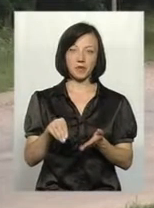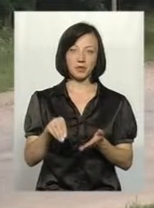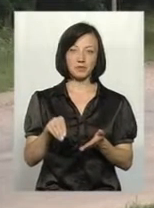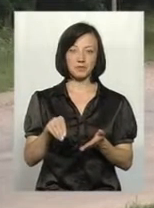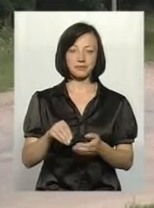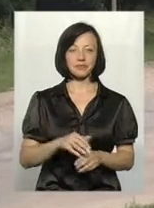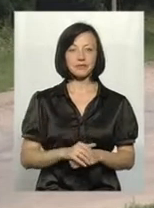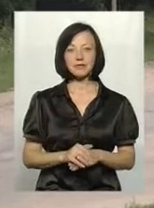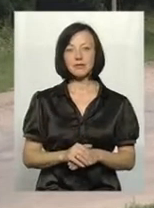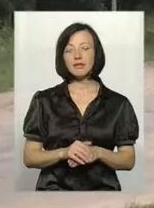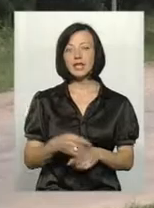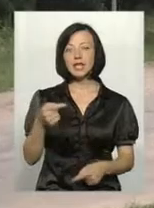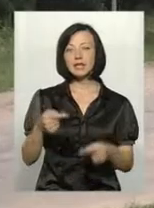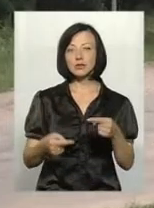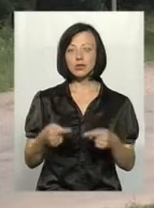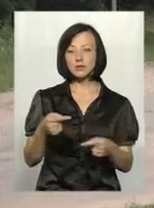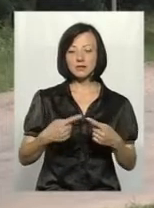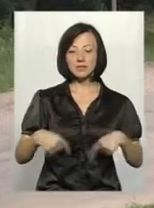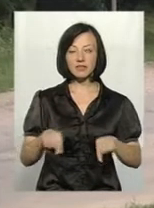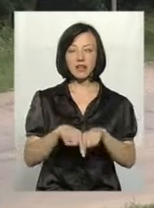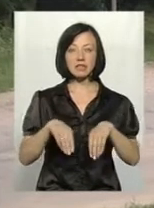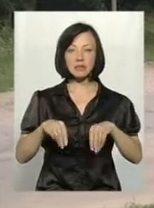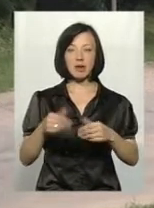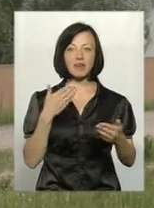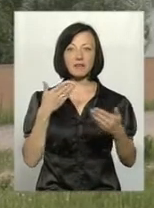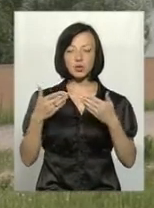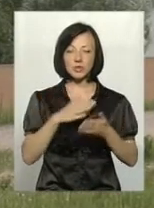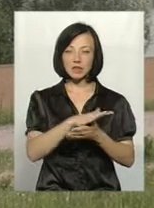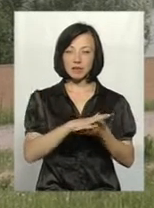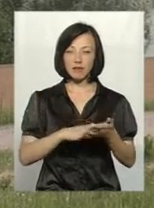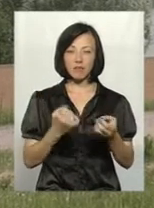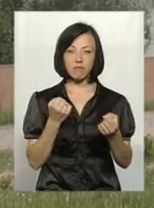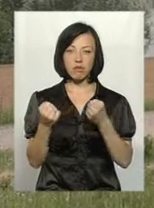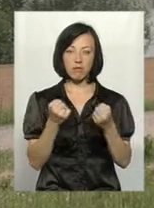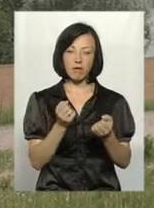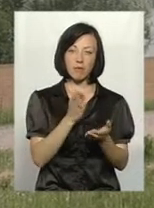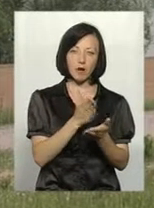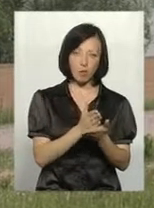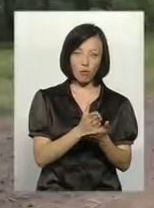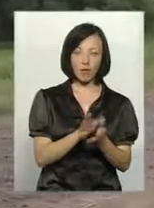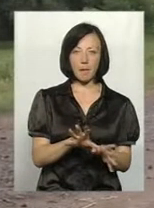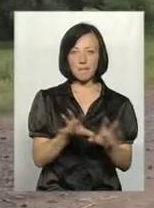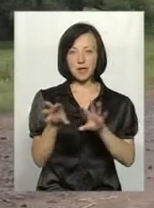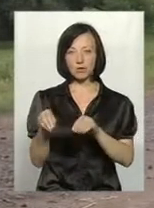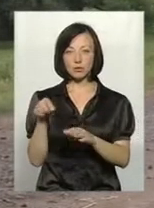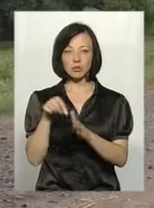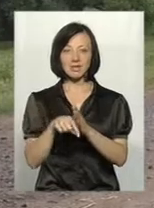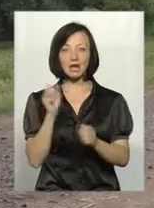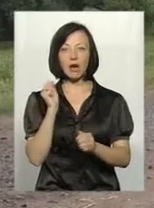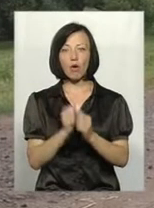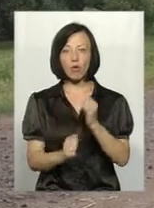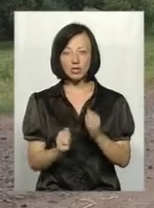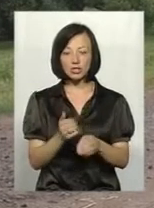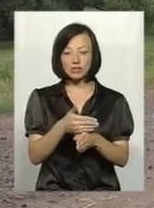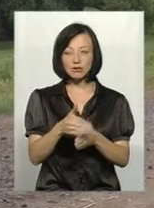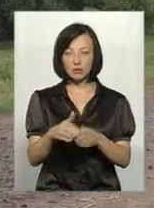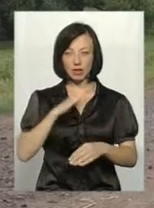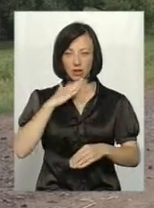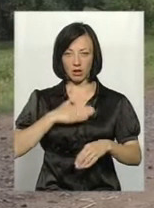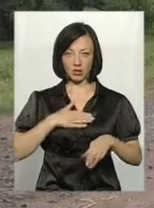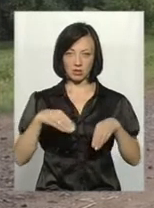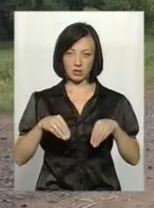Дискусії у сфері земельних правових відносин тривають. Точиться запекла боротьба у прямому та переносному сенсі за кожен клаптик нашої